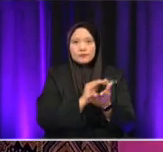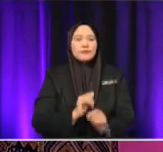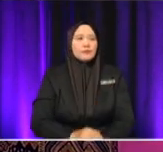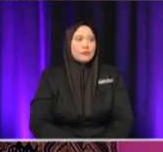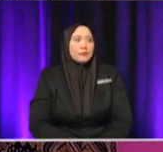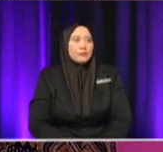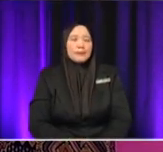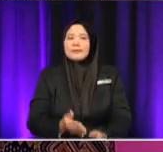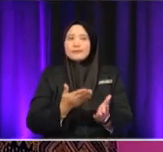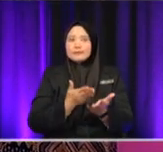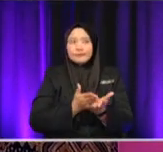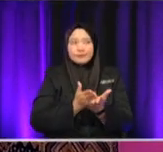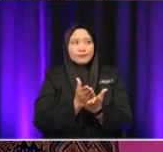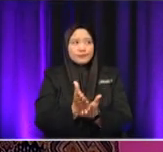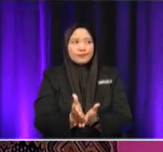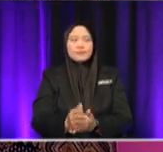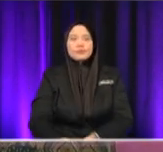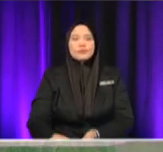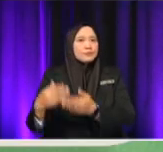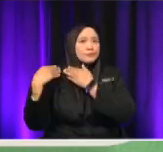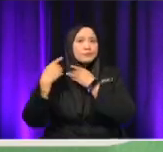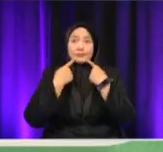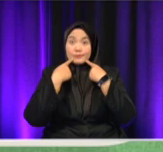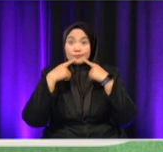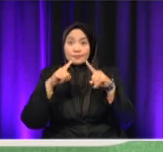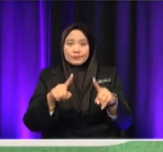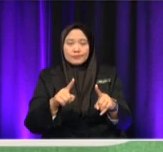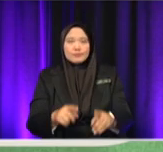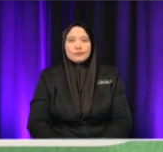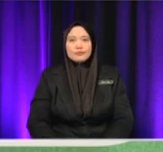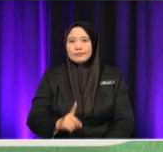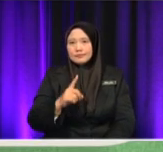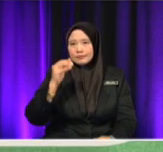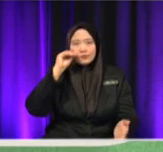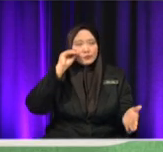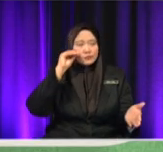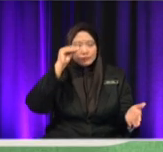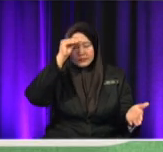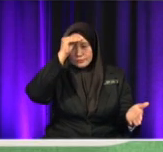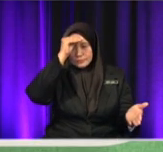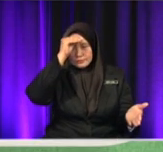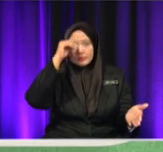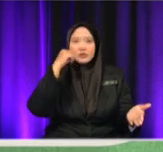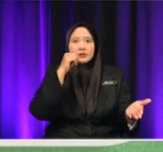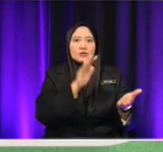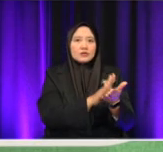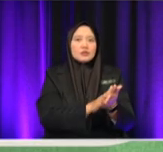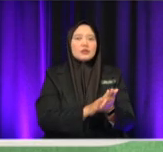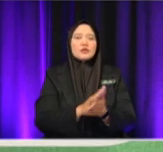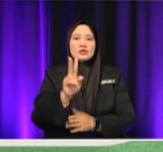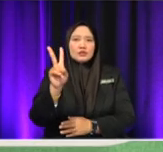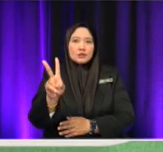terlihat di sini tanggung jawab istri yang kedua adalah menjaga kehormatan diri ah macam mana kita tidak menjaga kehormatan diri mungkin anak-anak murid saja boleh